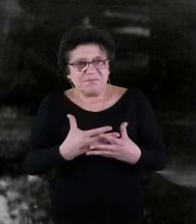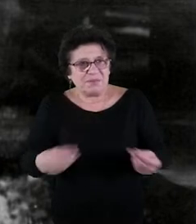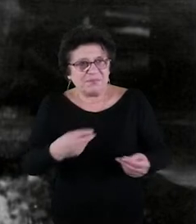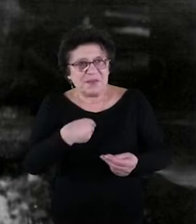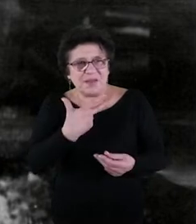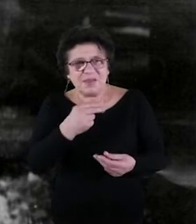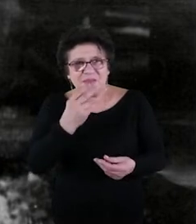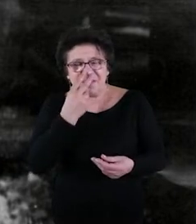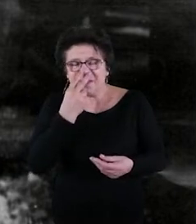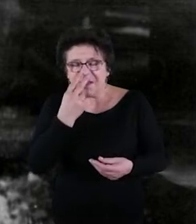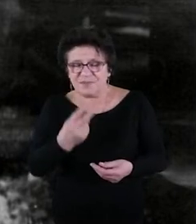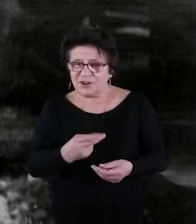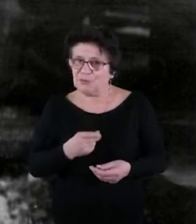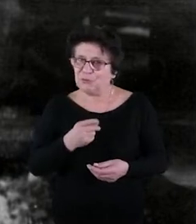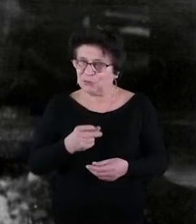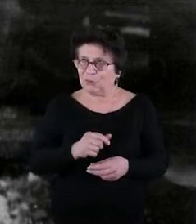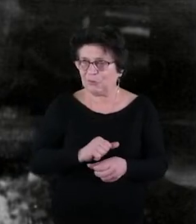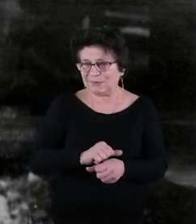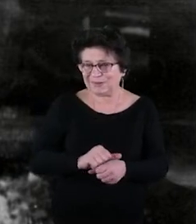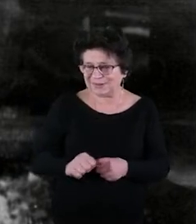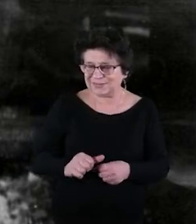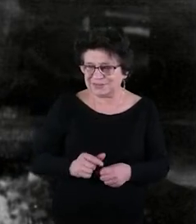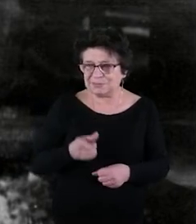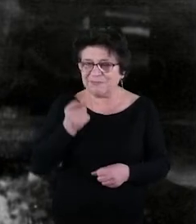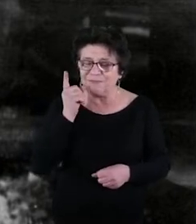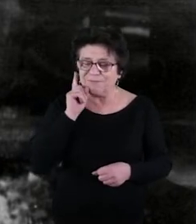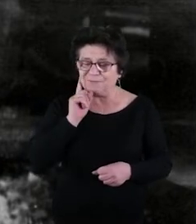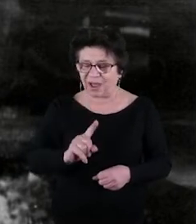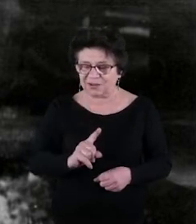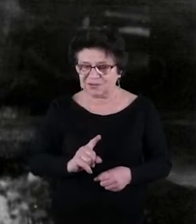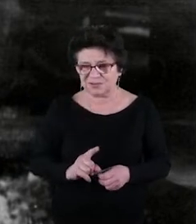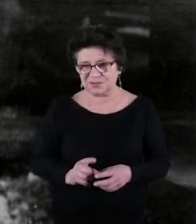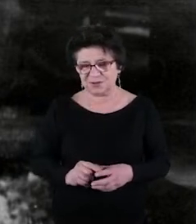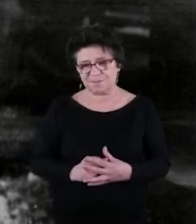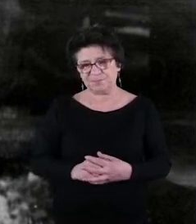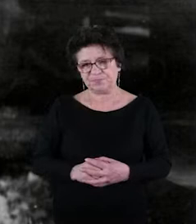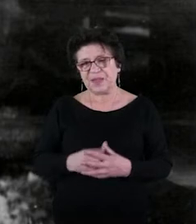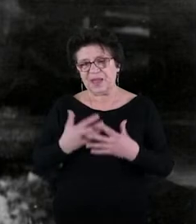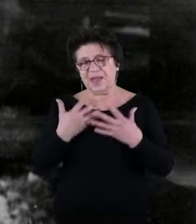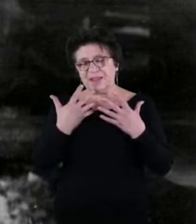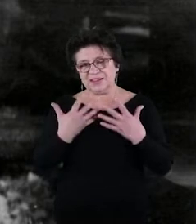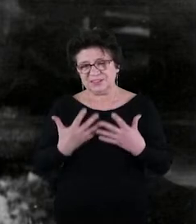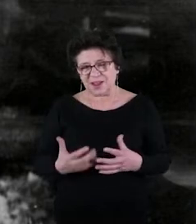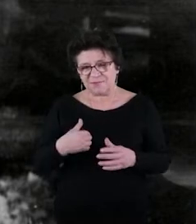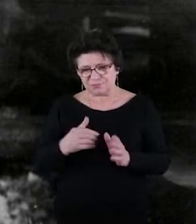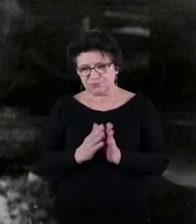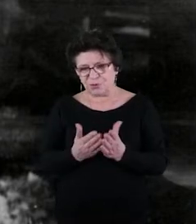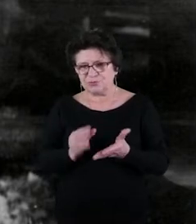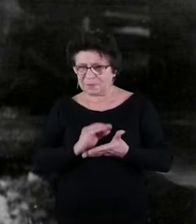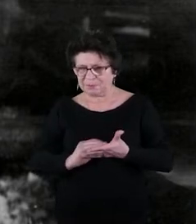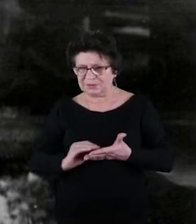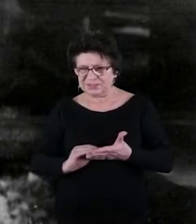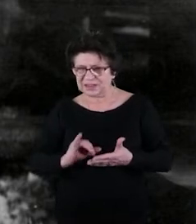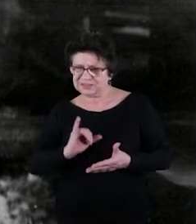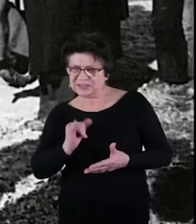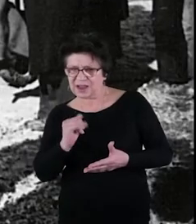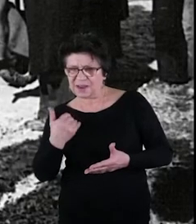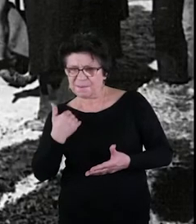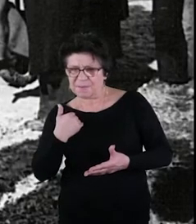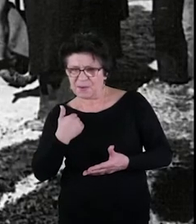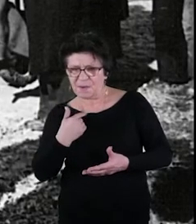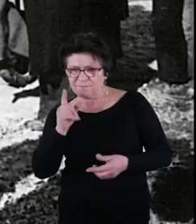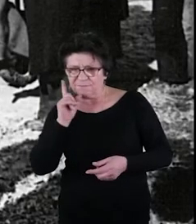kryminał tylko to jest taka sensacja historyczna oparta na faktach i starałam się jak najwięcej tych faktów przemycić więc i oddać